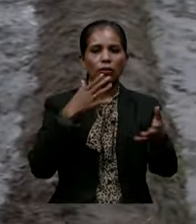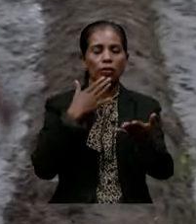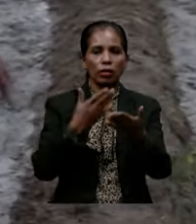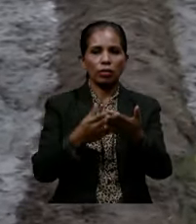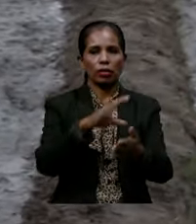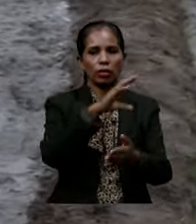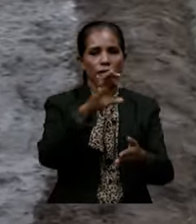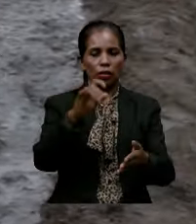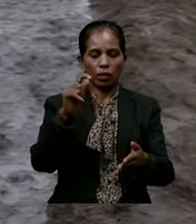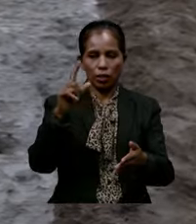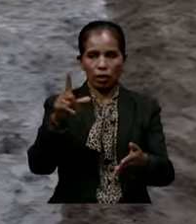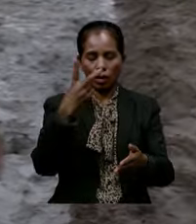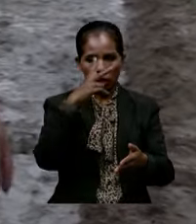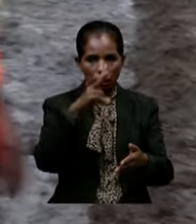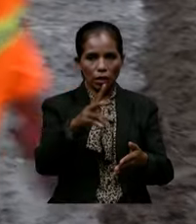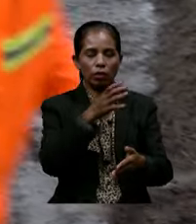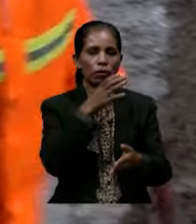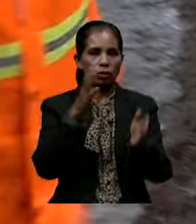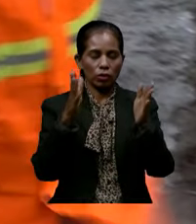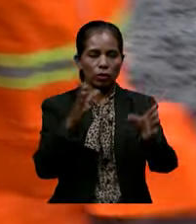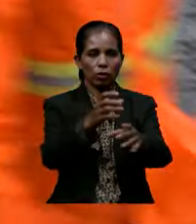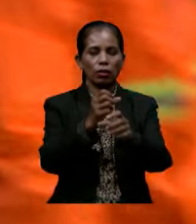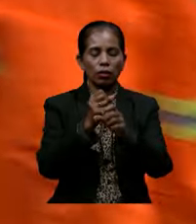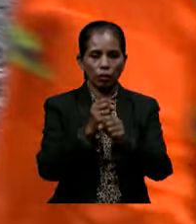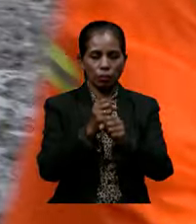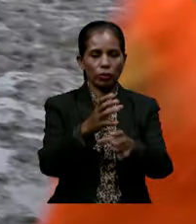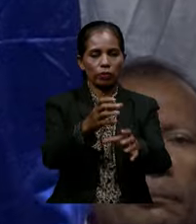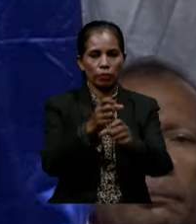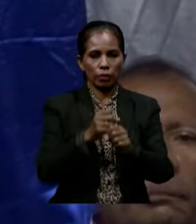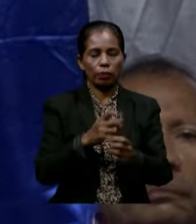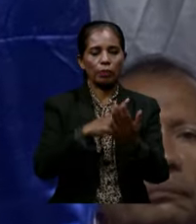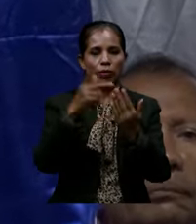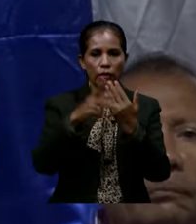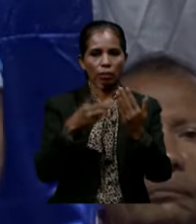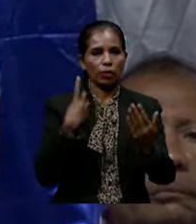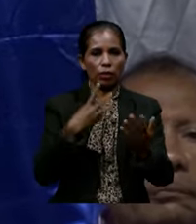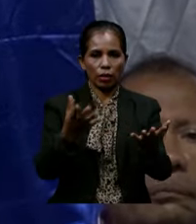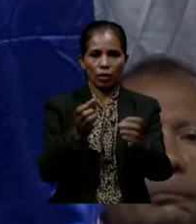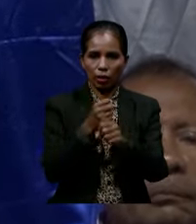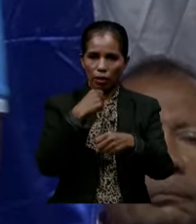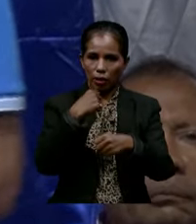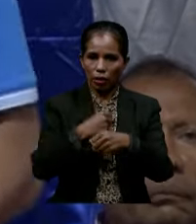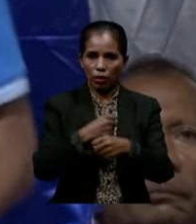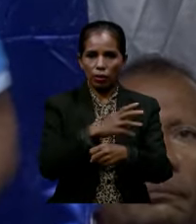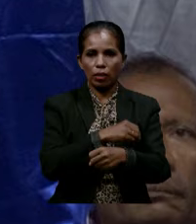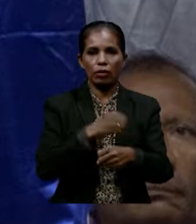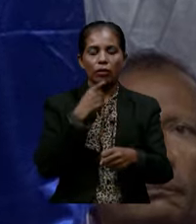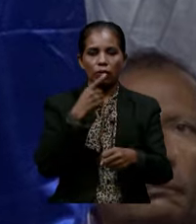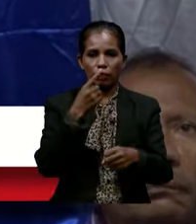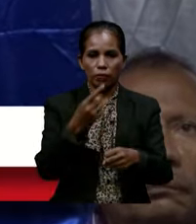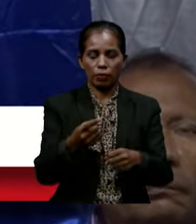se akompanya agrikultor sira to tempu kolieta. Programa ita karakalo at motivo fal agrikultor sira fila ba